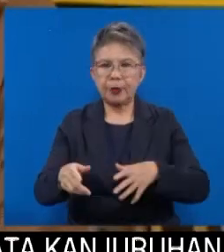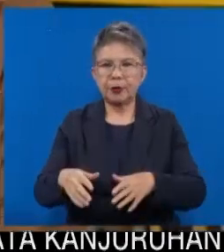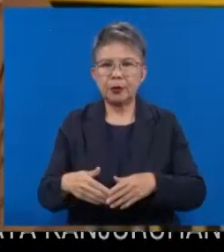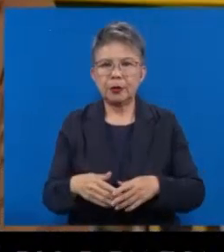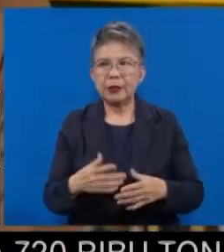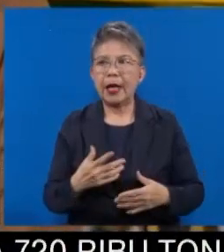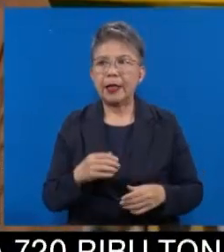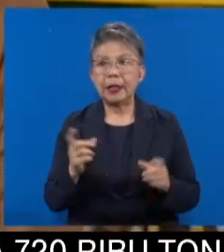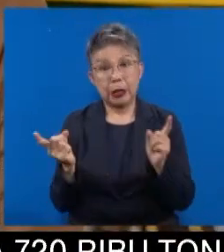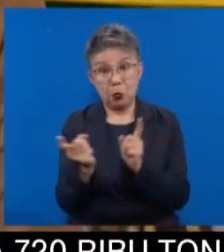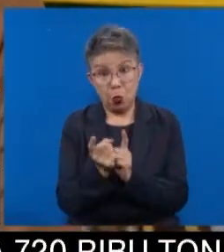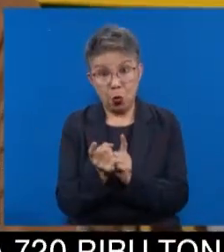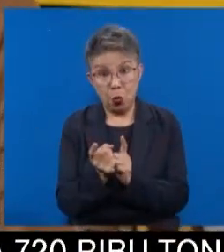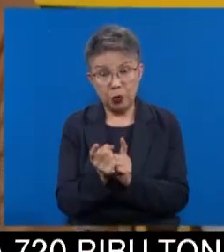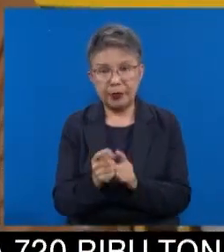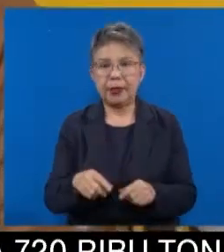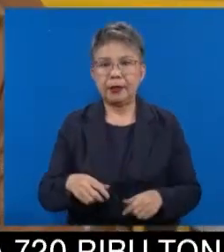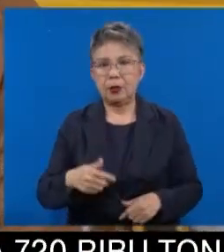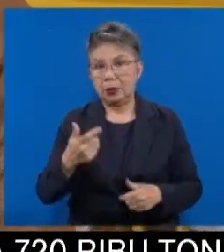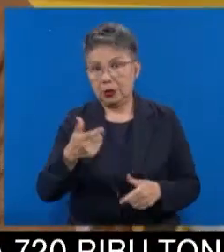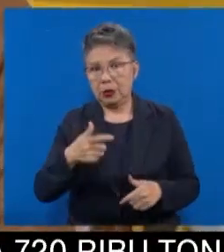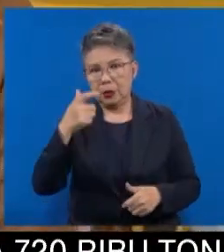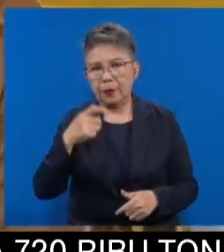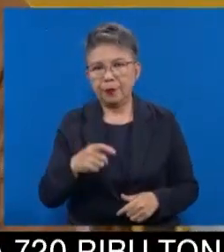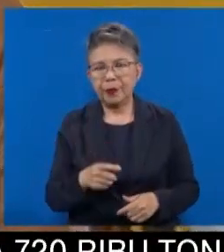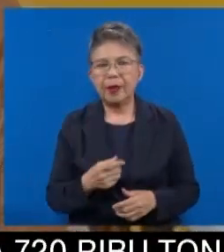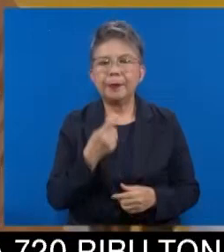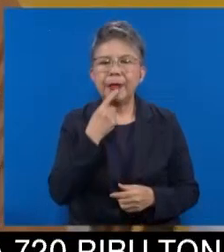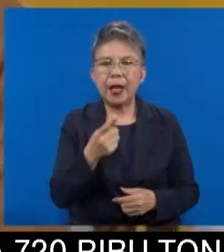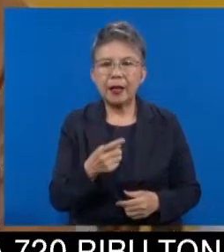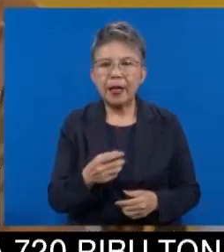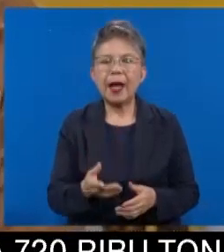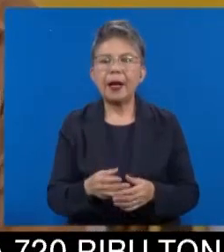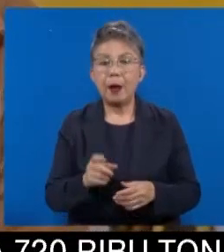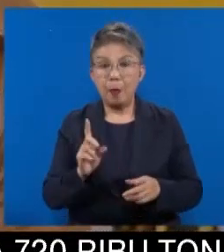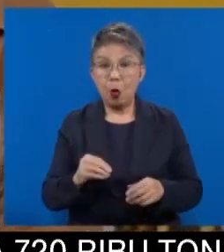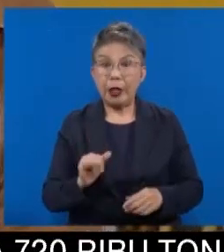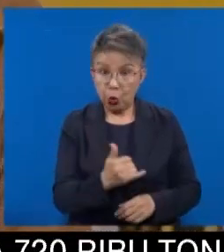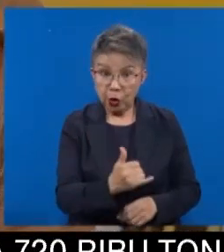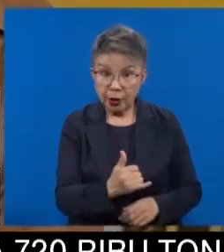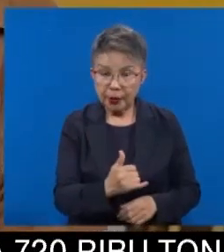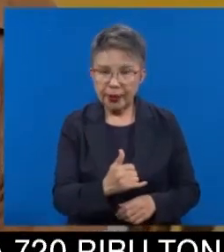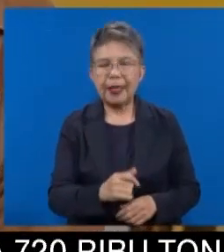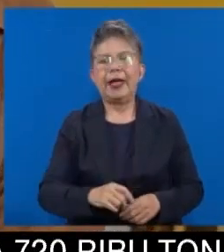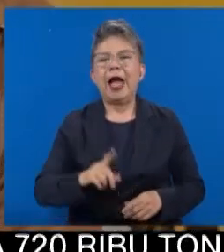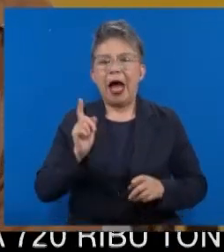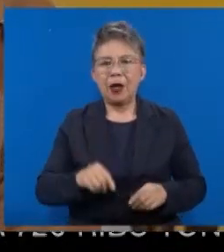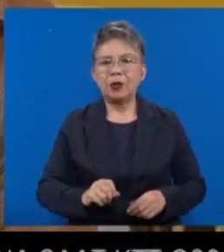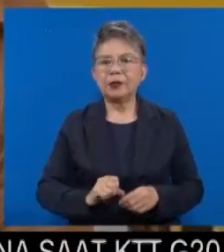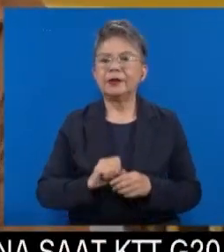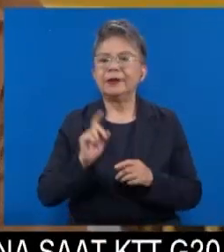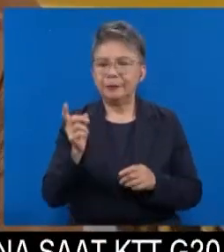kita ketemuan sama si Aisyahnya. Disuruh tuh, diperintahin untuk ikutin perintah dia gitu.